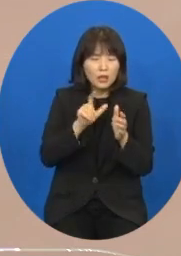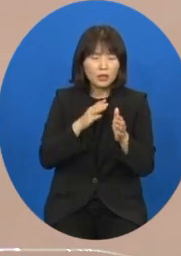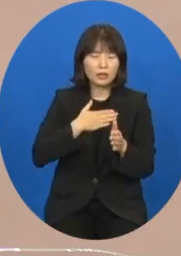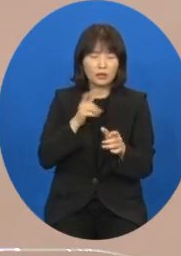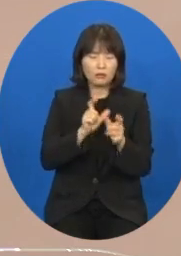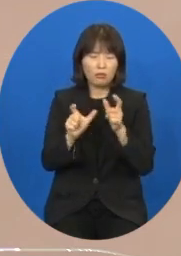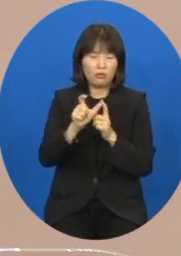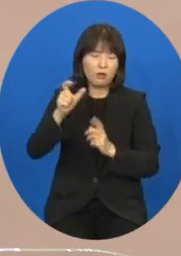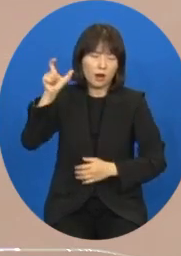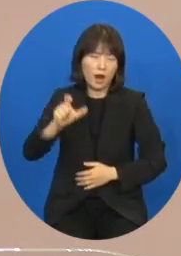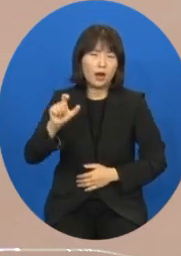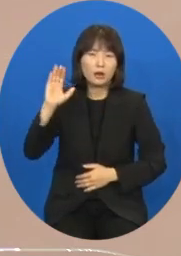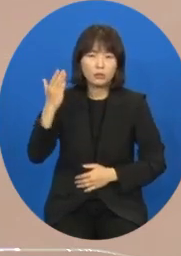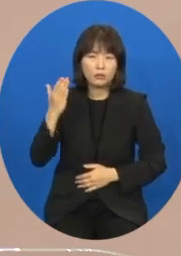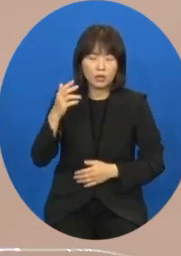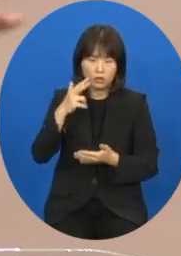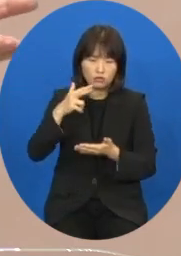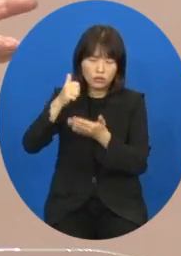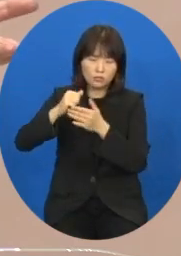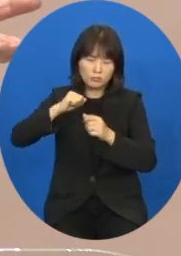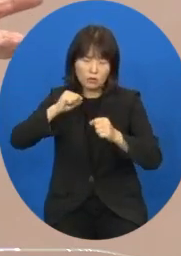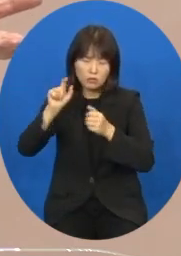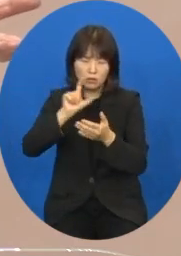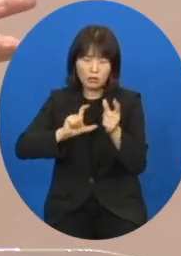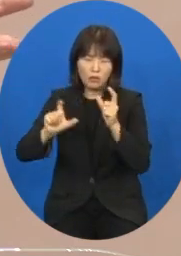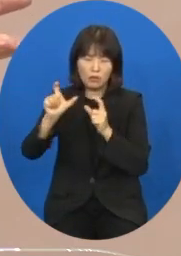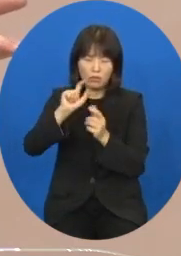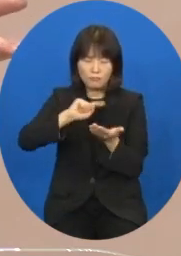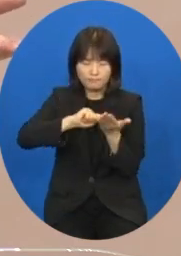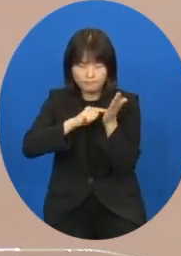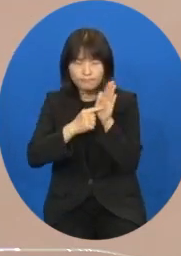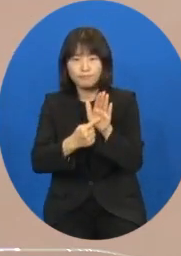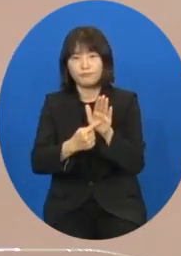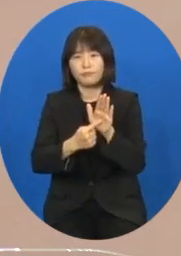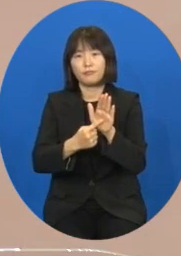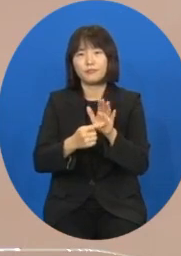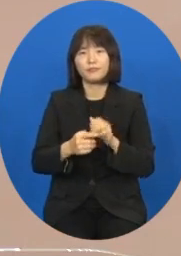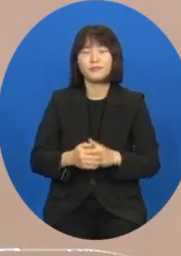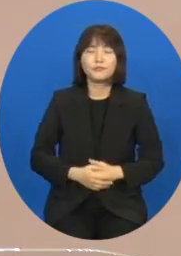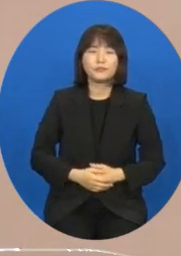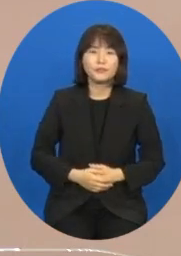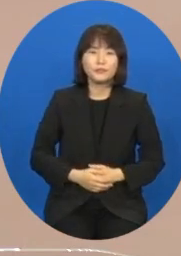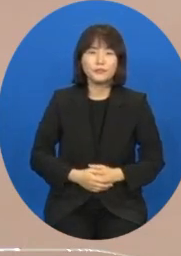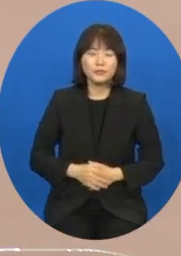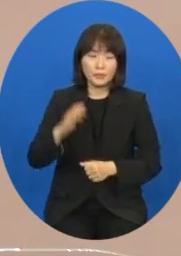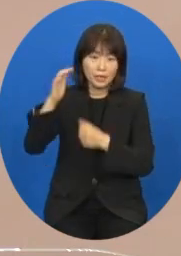강해지니까. 주님의 역사가 더 나타나게 되니까. 그래서